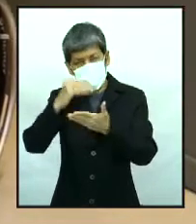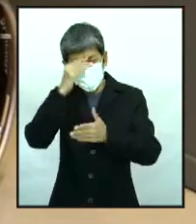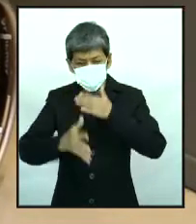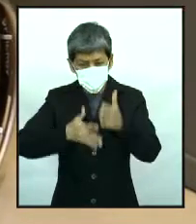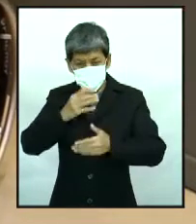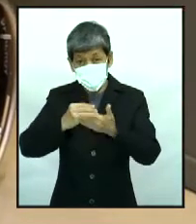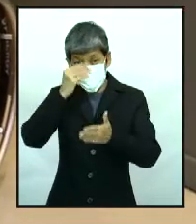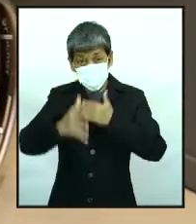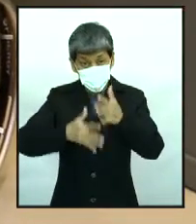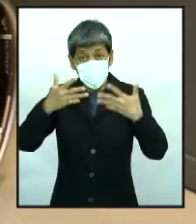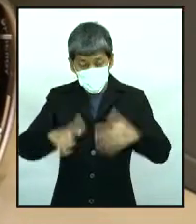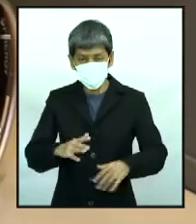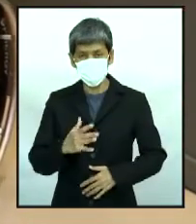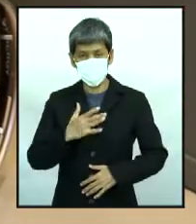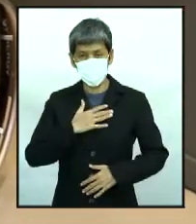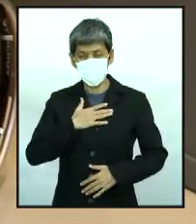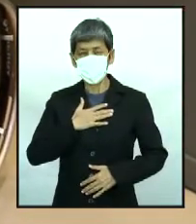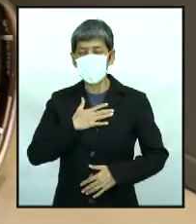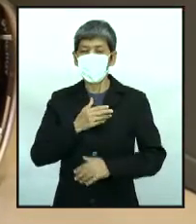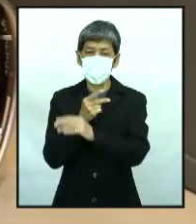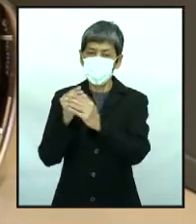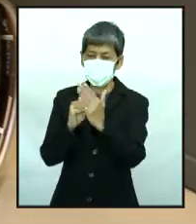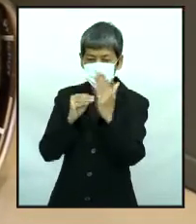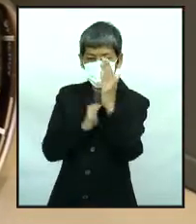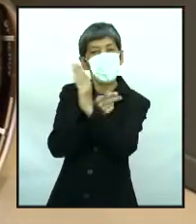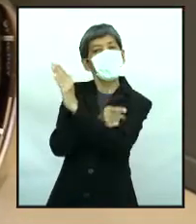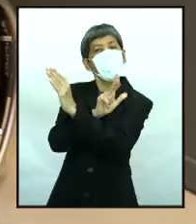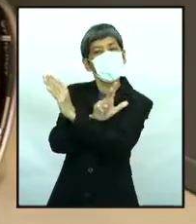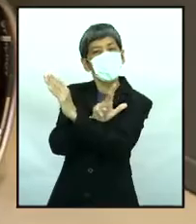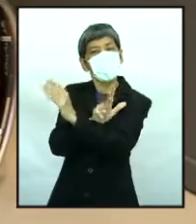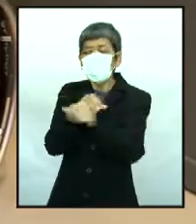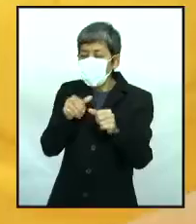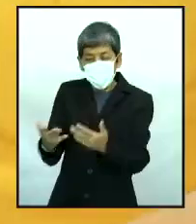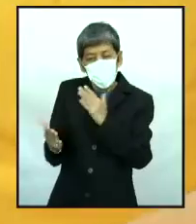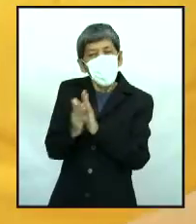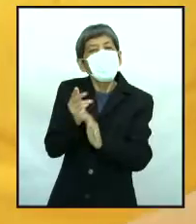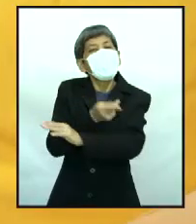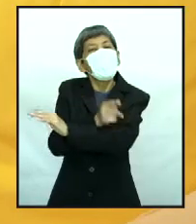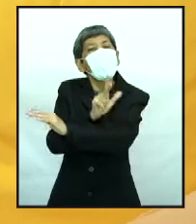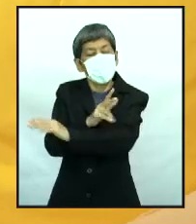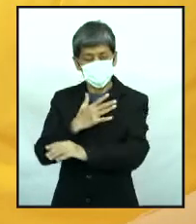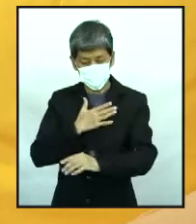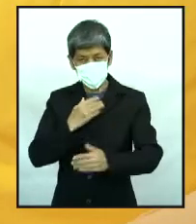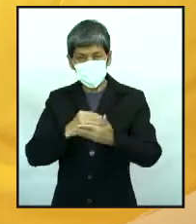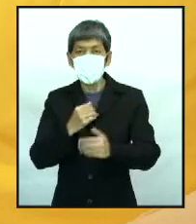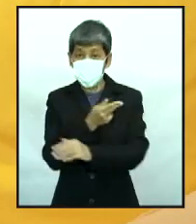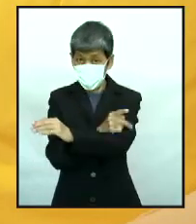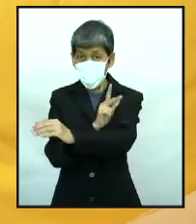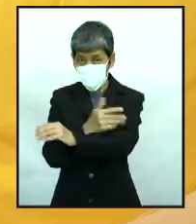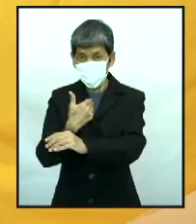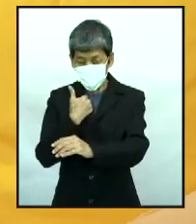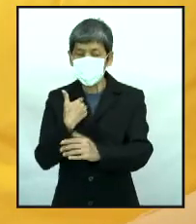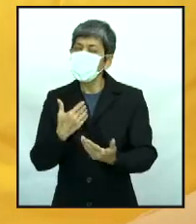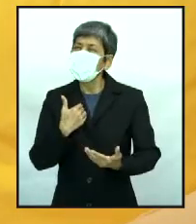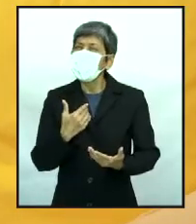ก็เรียนภาษามือเสร็จป้าย้ายไปภูเก็ตก็เลยเอาเขาไปเรียนที่ไปอยู่ภูเก็ตด้วยกันก็ตอนนั้นก็เริ่มเรียนภูเก็ต